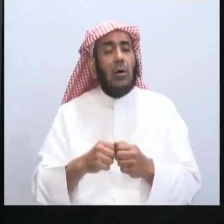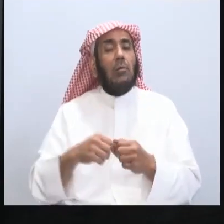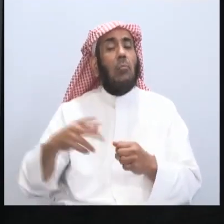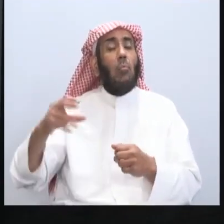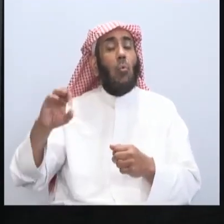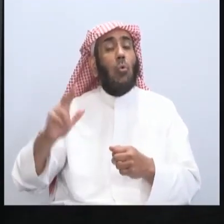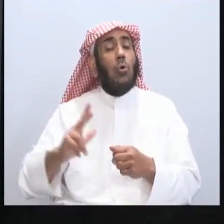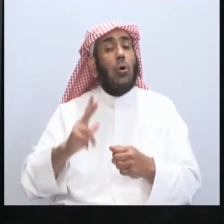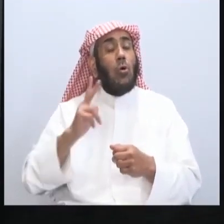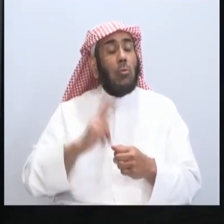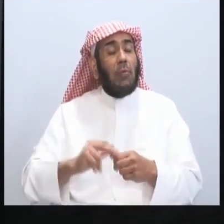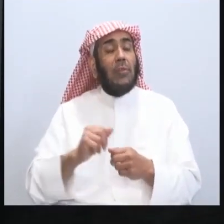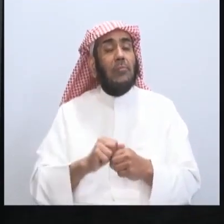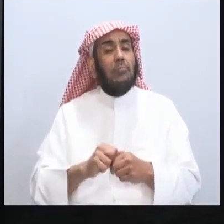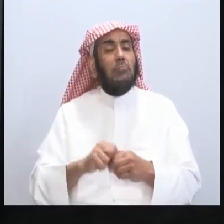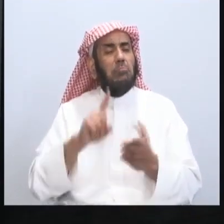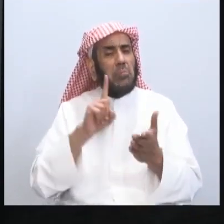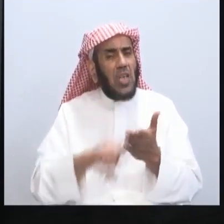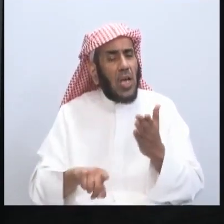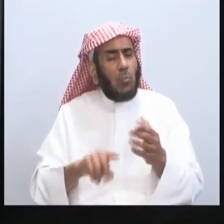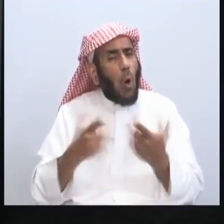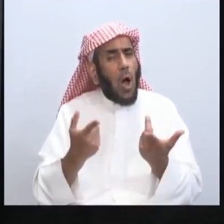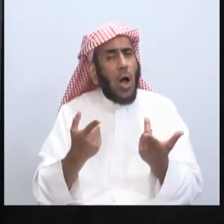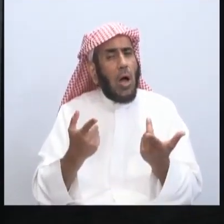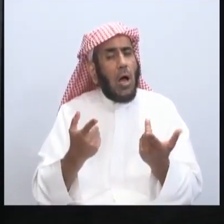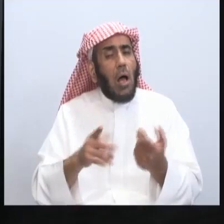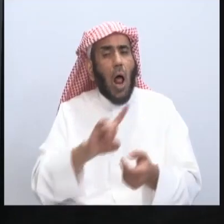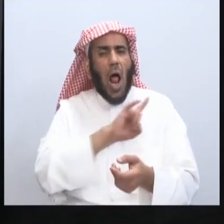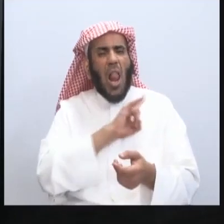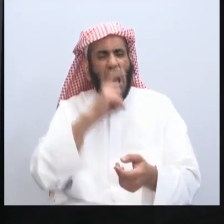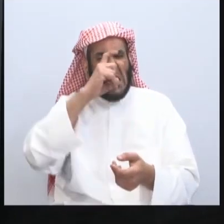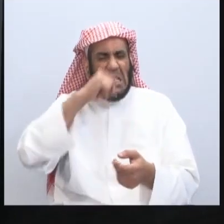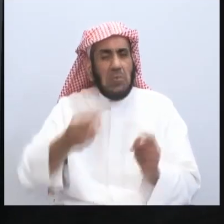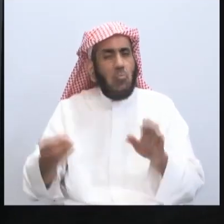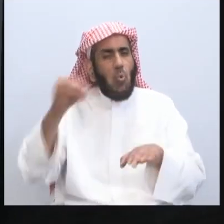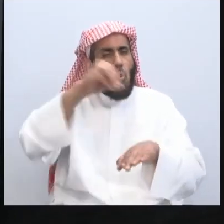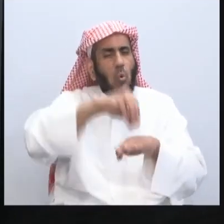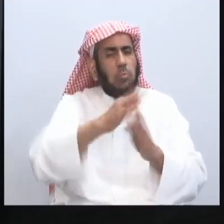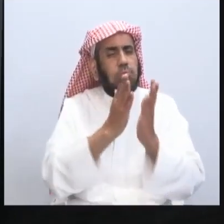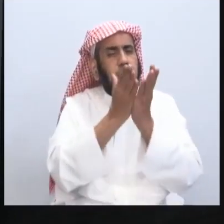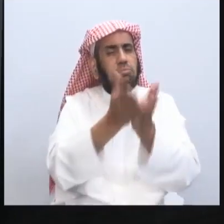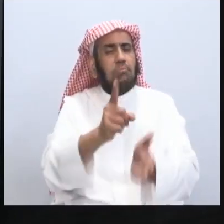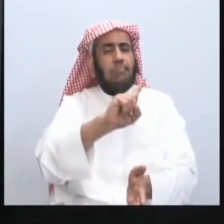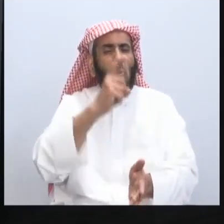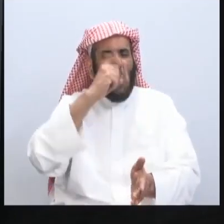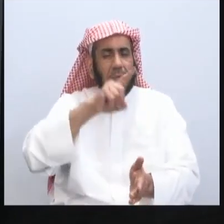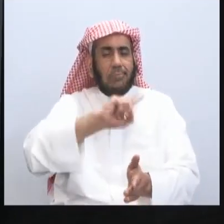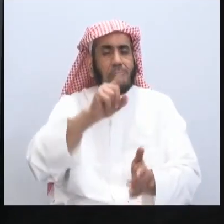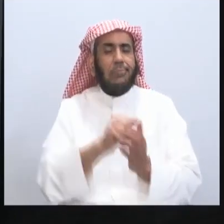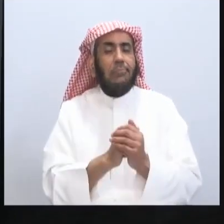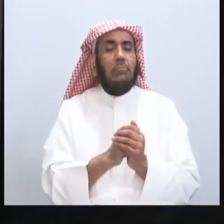فوافق عثمان بن عفان بشرط الا يكره احدا على كوب